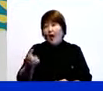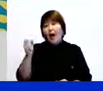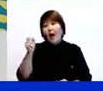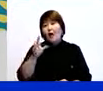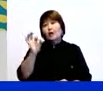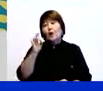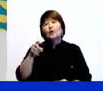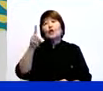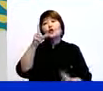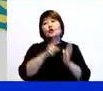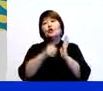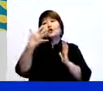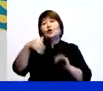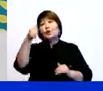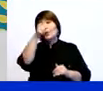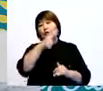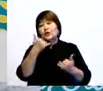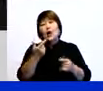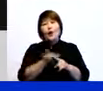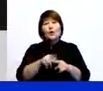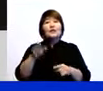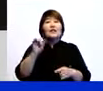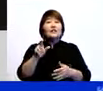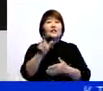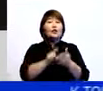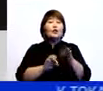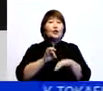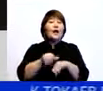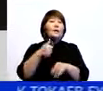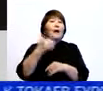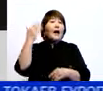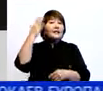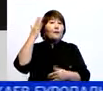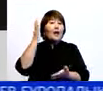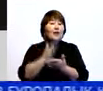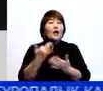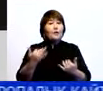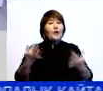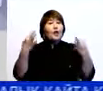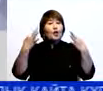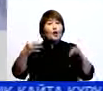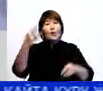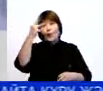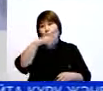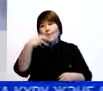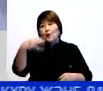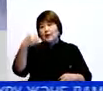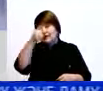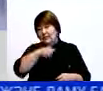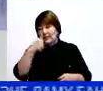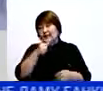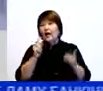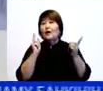750 жылдығының аясында осы жырды ұйымдастыру басты мақсат болған. Биыл енді тәуелсіздіктің 30 жылдығымен тұспа-тұс